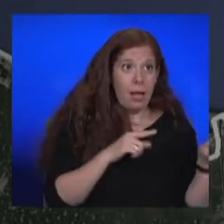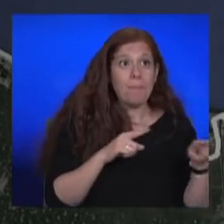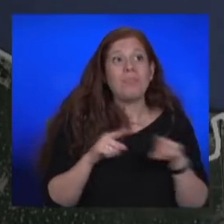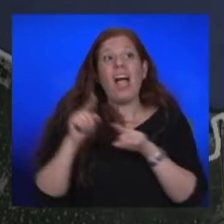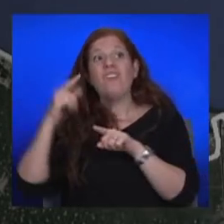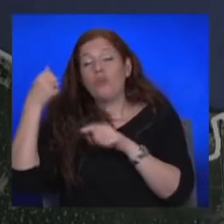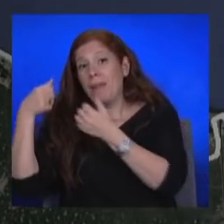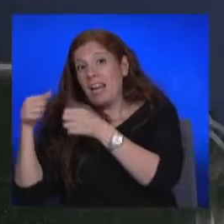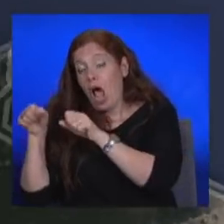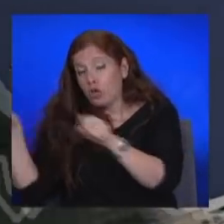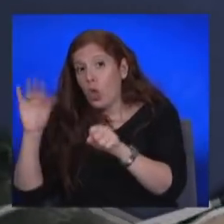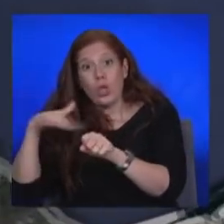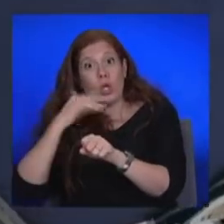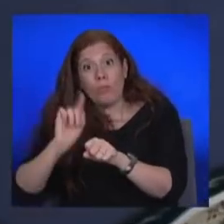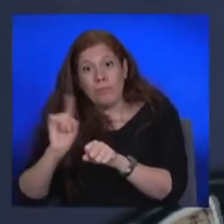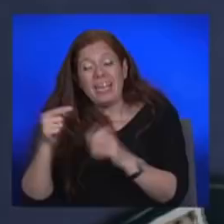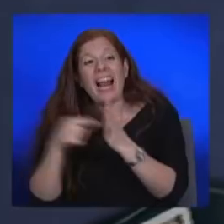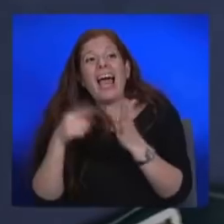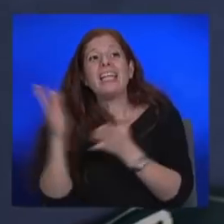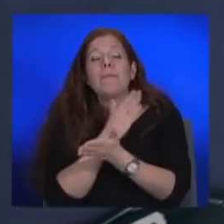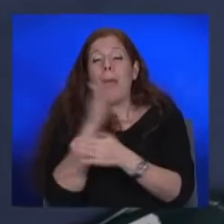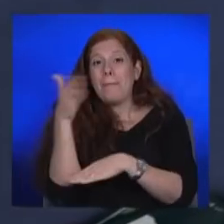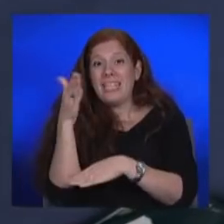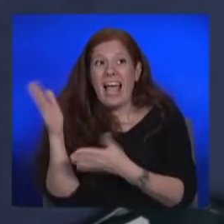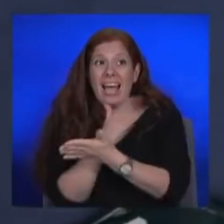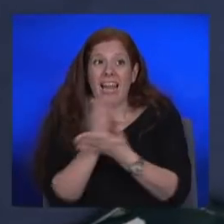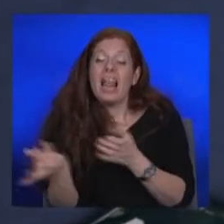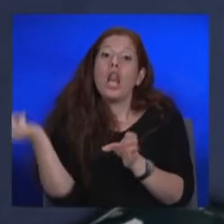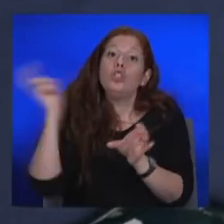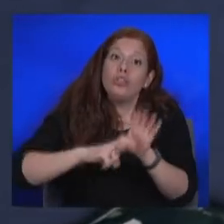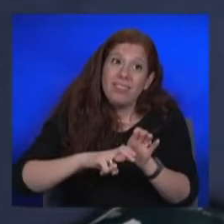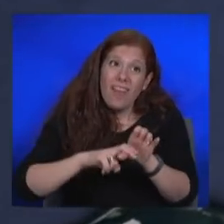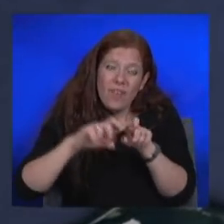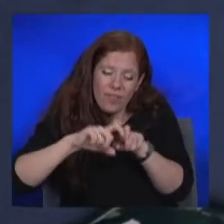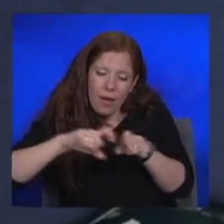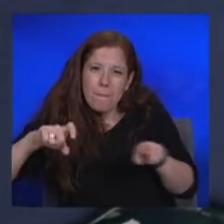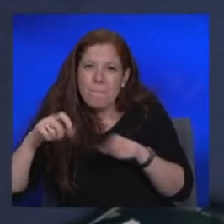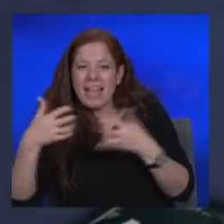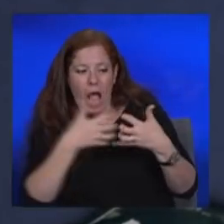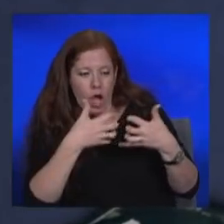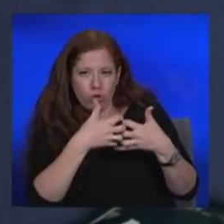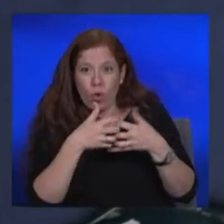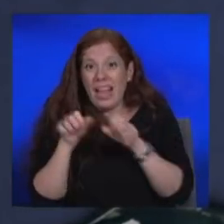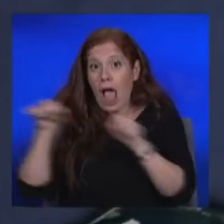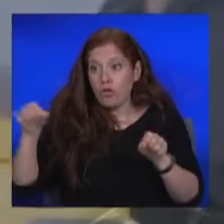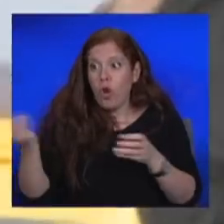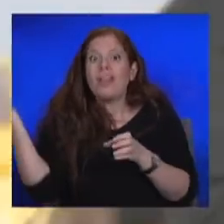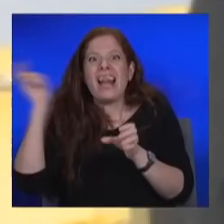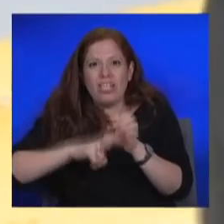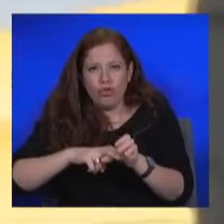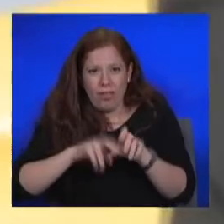החליטה המדינה להשתתף בהקמת צינור גז ימי בקטע שבין אשדוד לאשקלון, והוא יאפשר את הגדלת